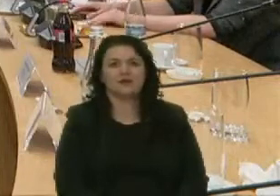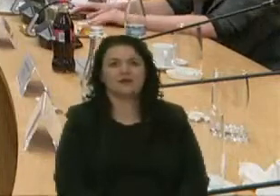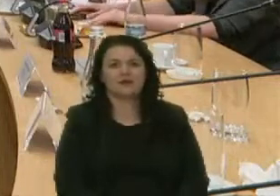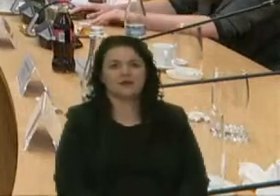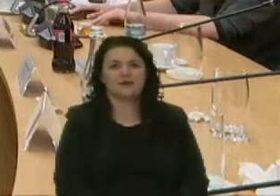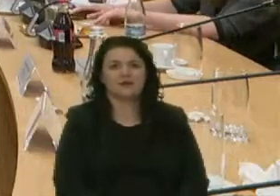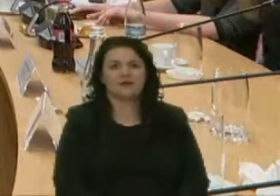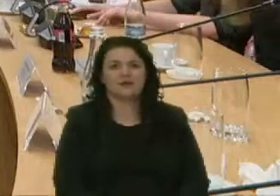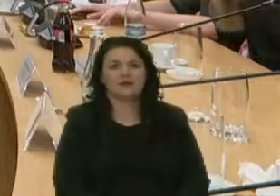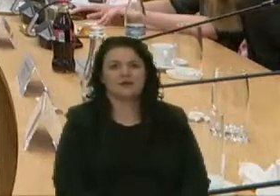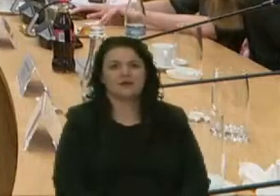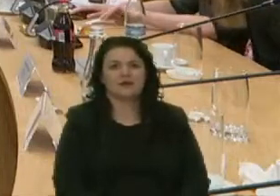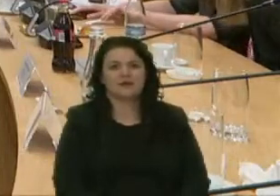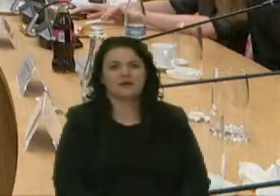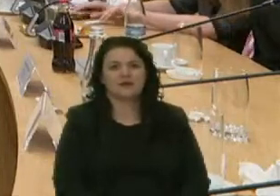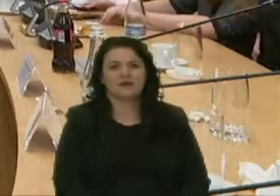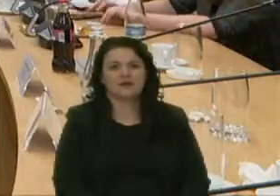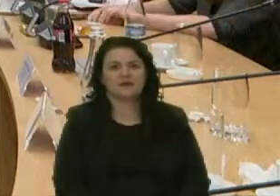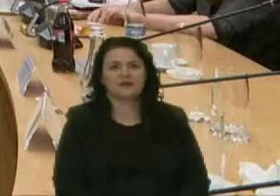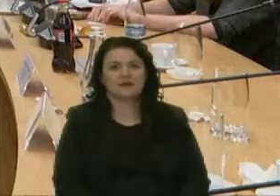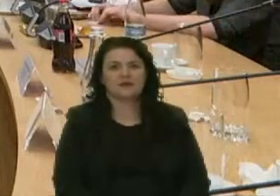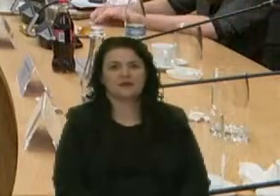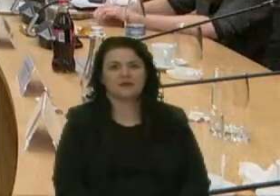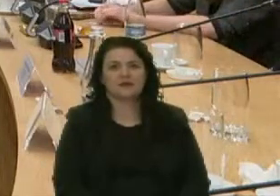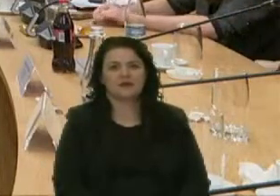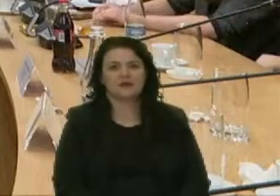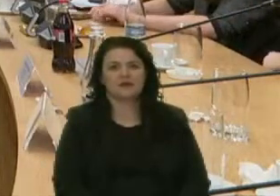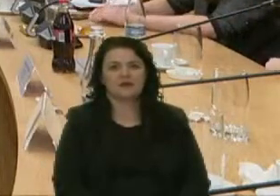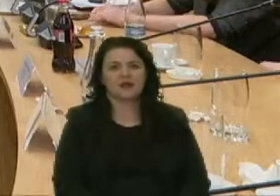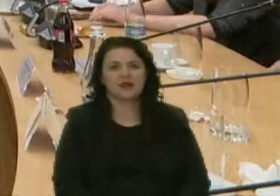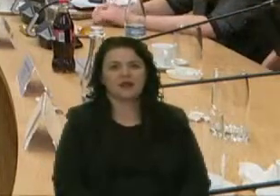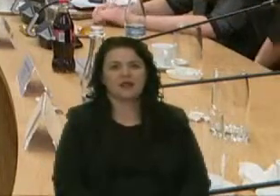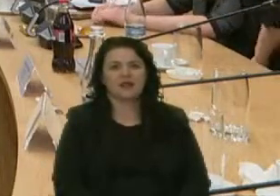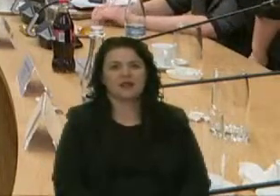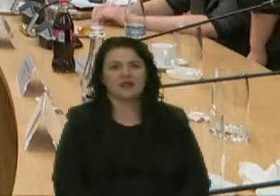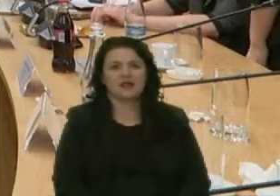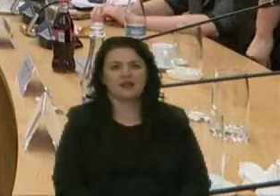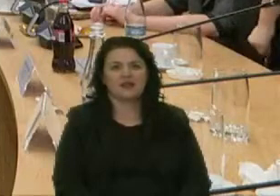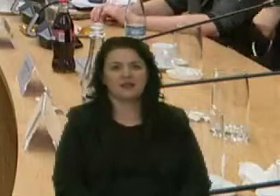nu lăsați l acolo în zonă să fie microfonul în